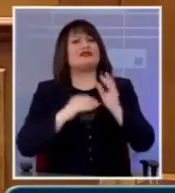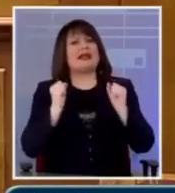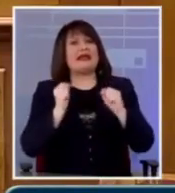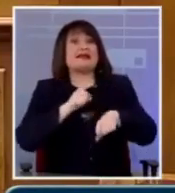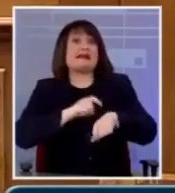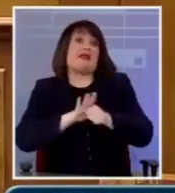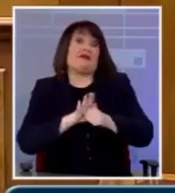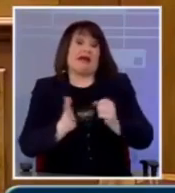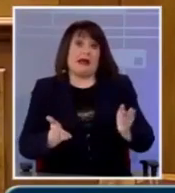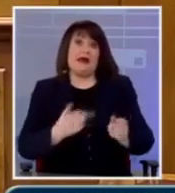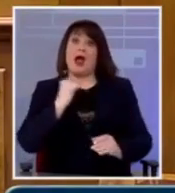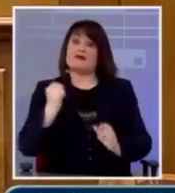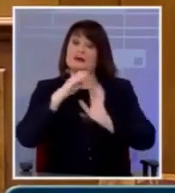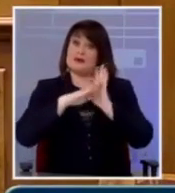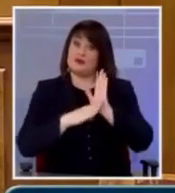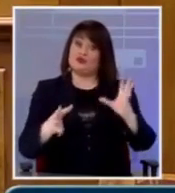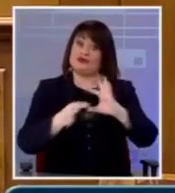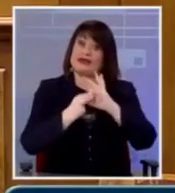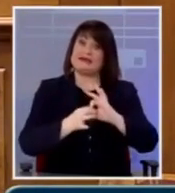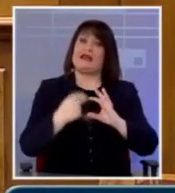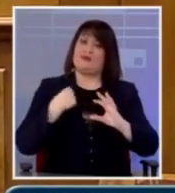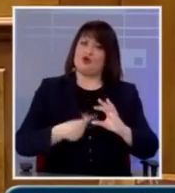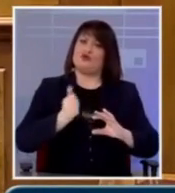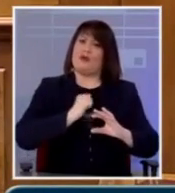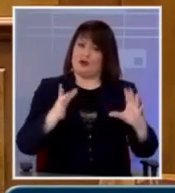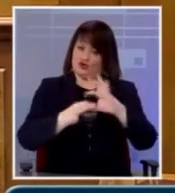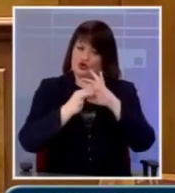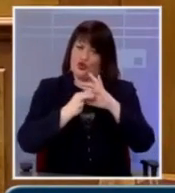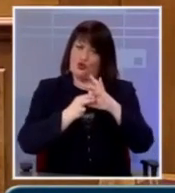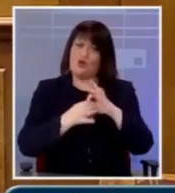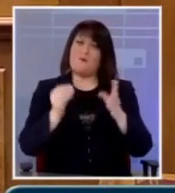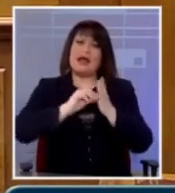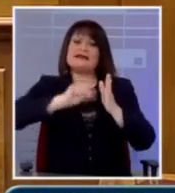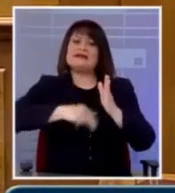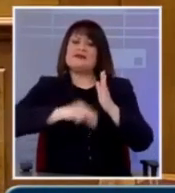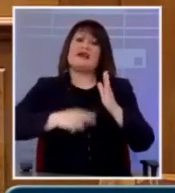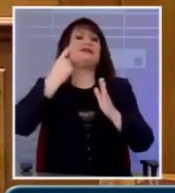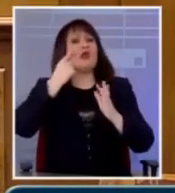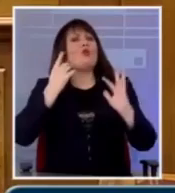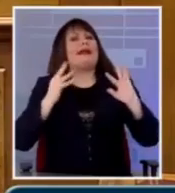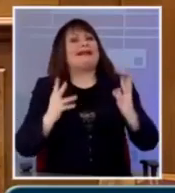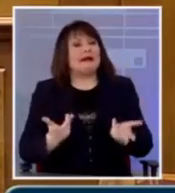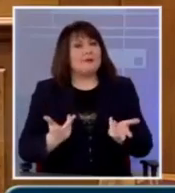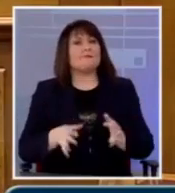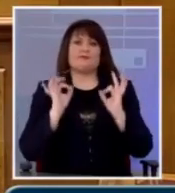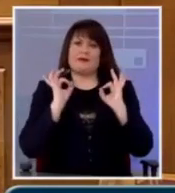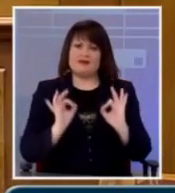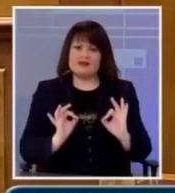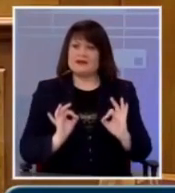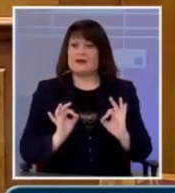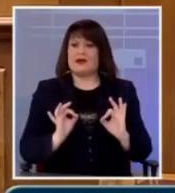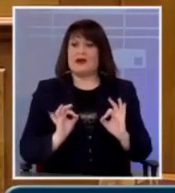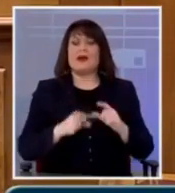αυστηρούς όμως όρους και προϋποθέσεις συνεργασίας, με επανεξέταση όλων των συμβάσεων και φυσικά με αντίστοιχη τήρηση